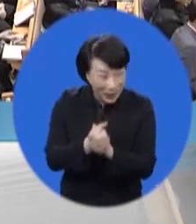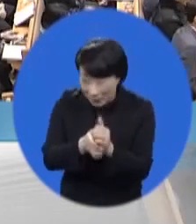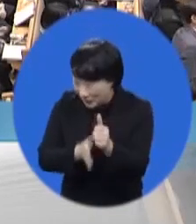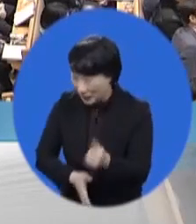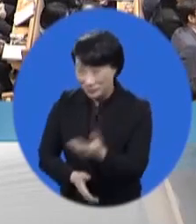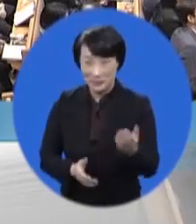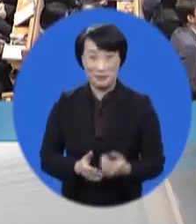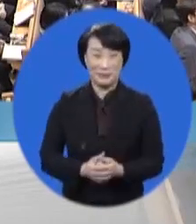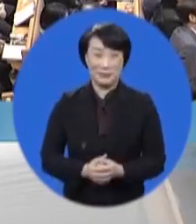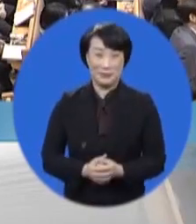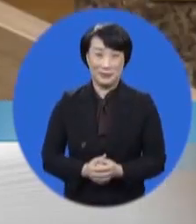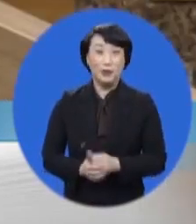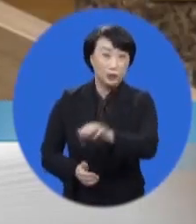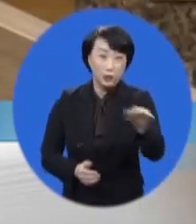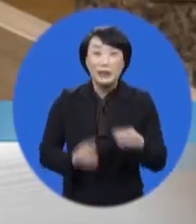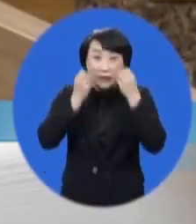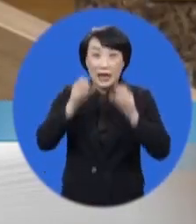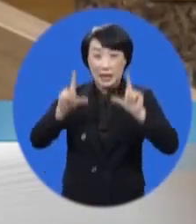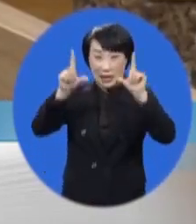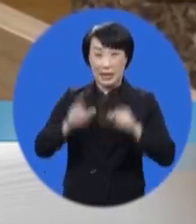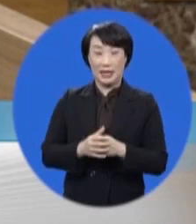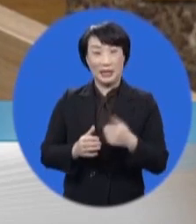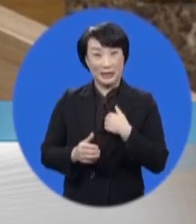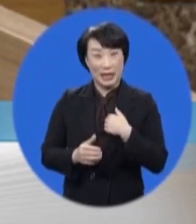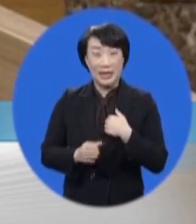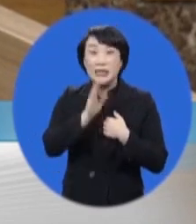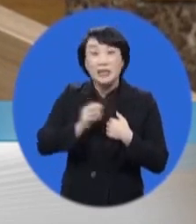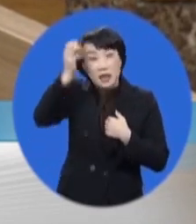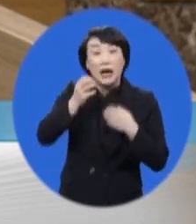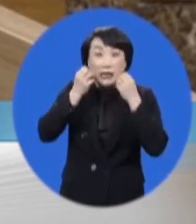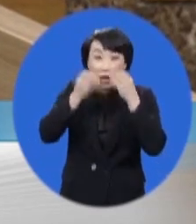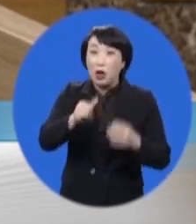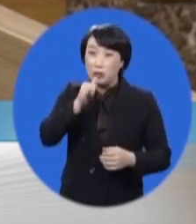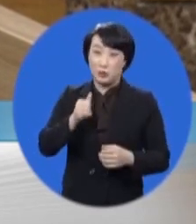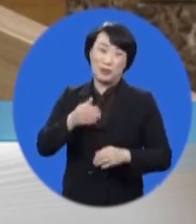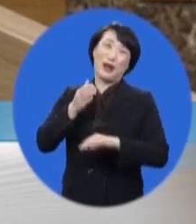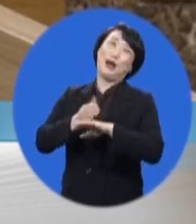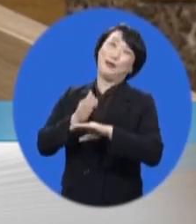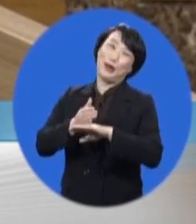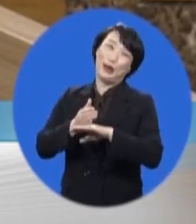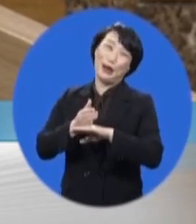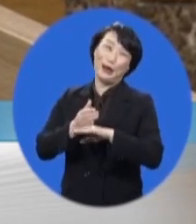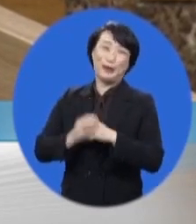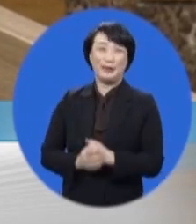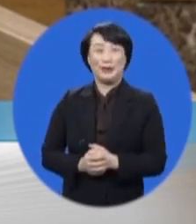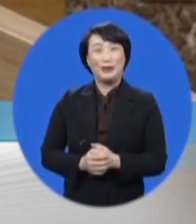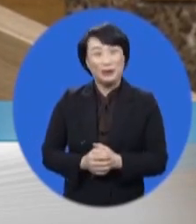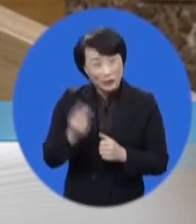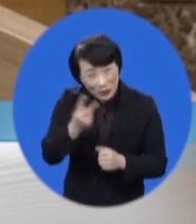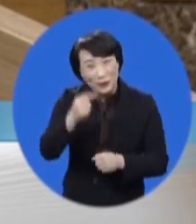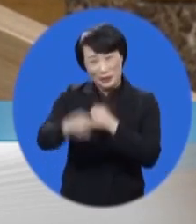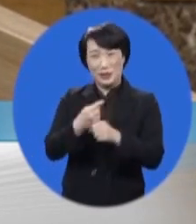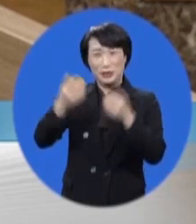합시다. 우리는 새해에 내게 신령한 새것이 있음을 감사하며 또 한